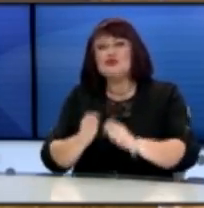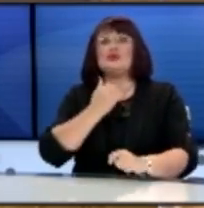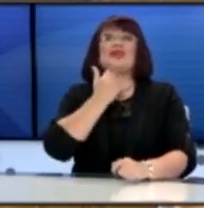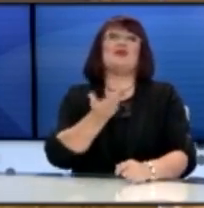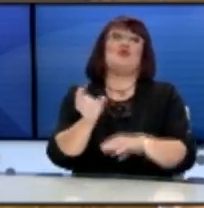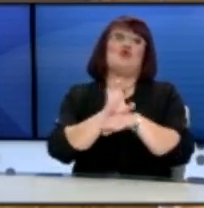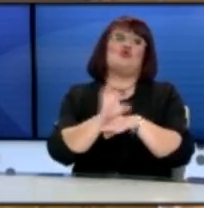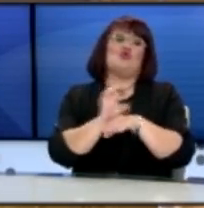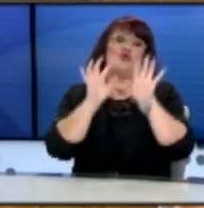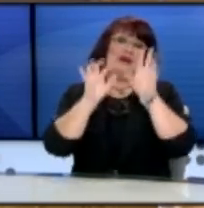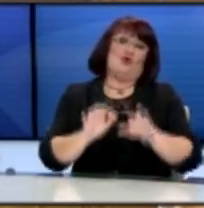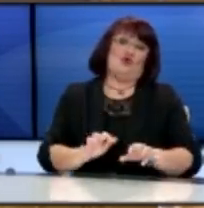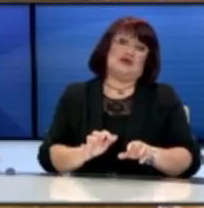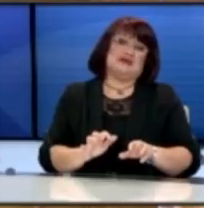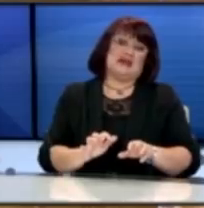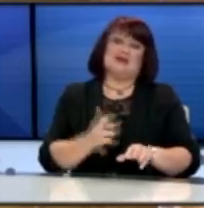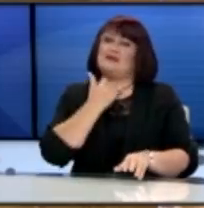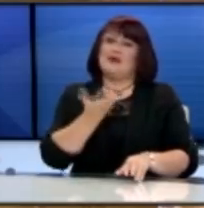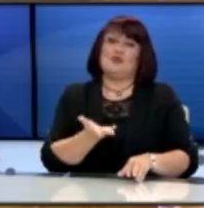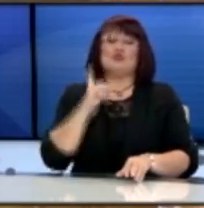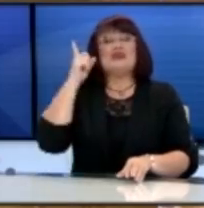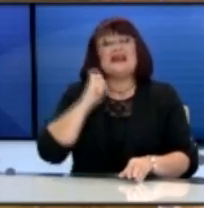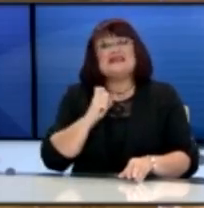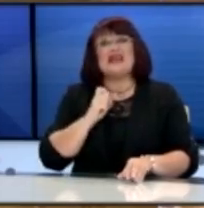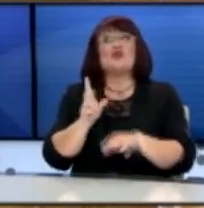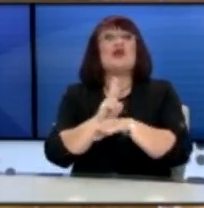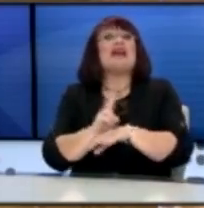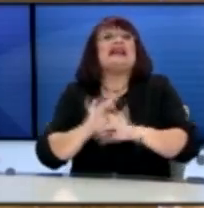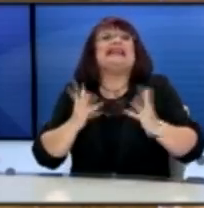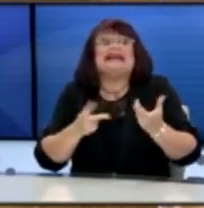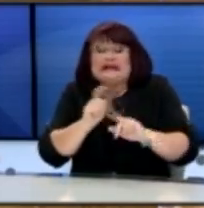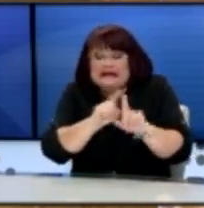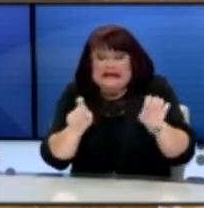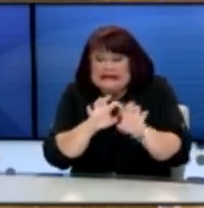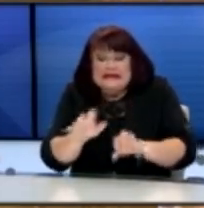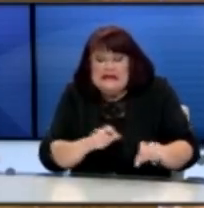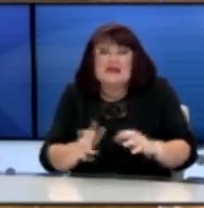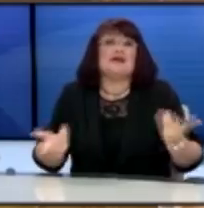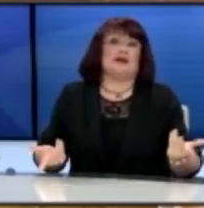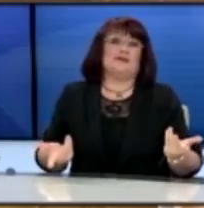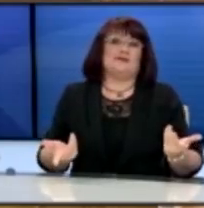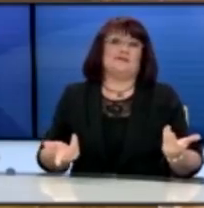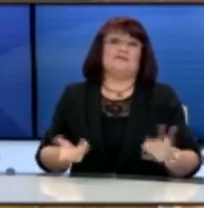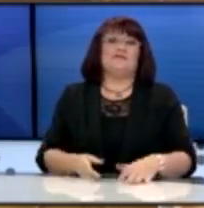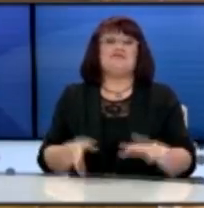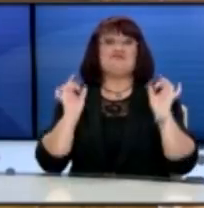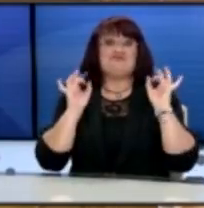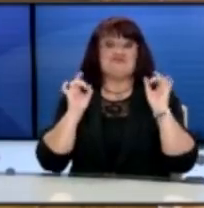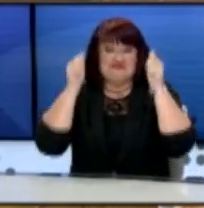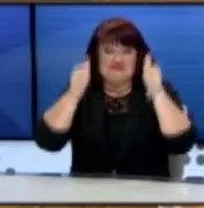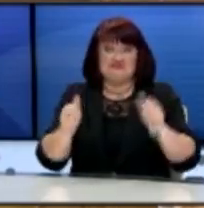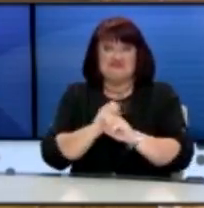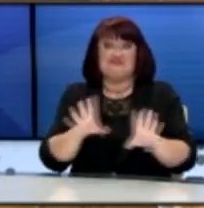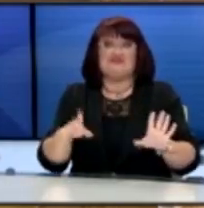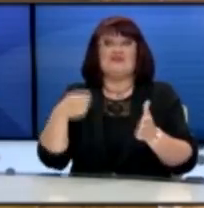σε ηλεκτρονικούς υπολογιστές, ούτε γνωρίζουν τα δικαιολογητικά και άλλα. Ενώ δεν έχει ανακοινωθεί τίποτα για